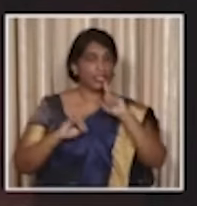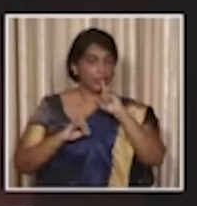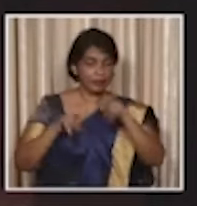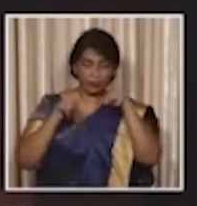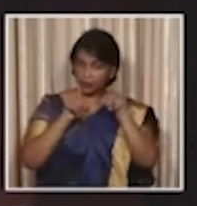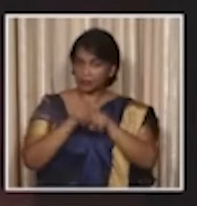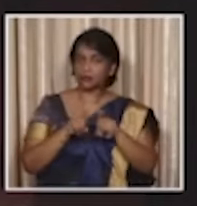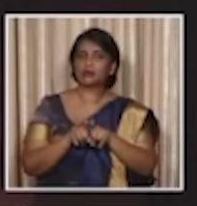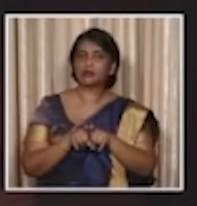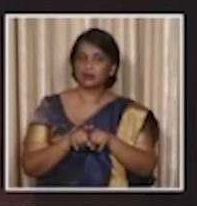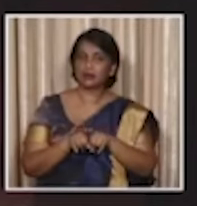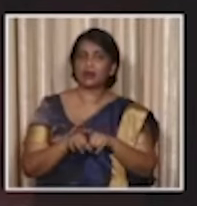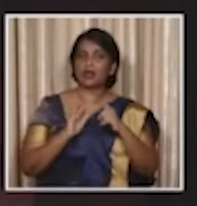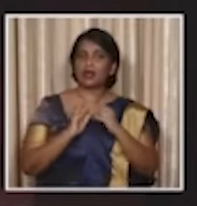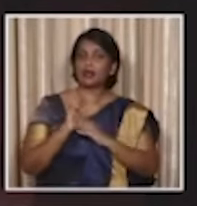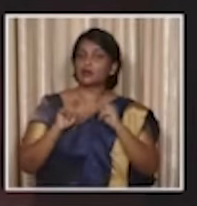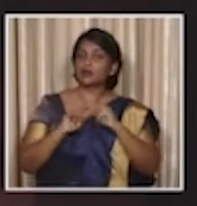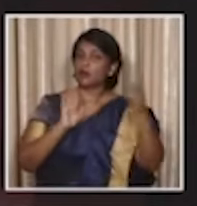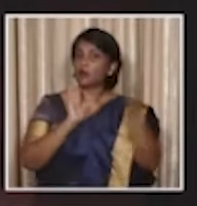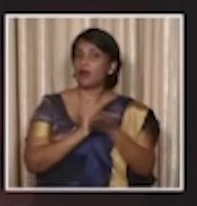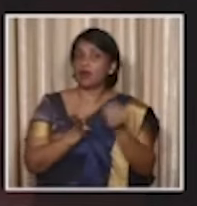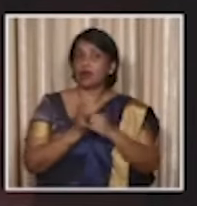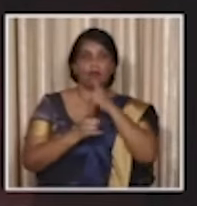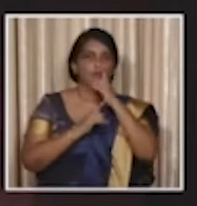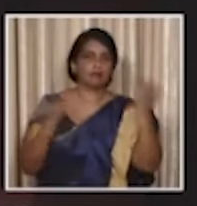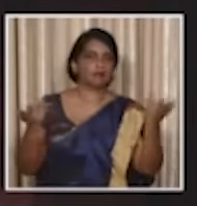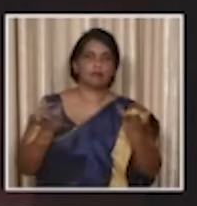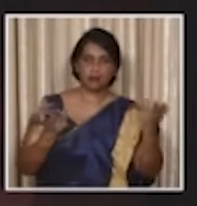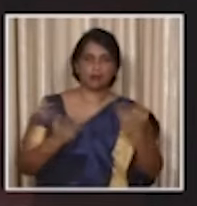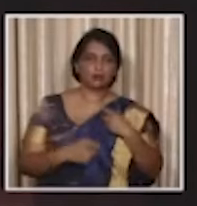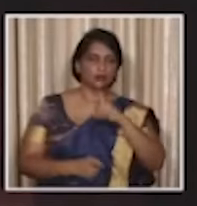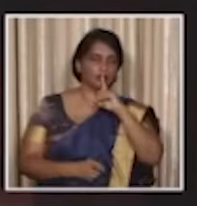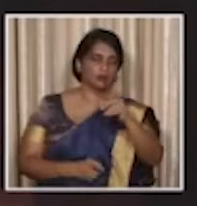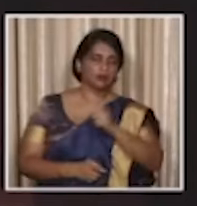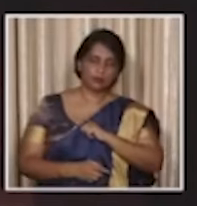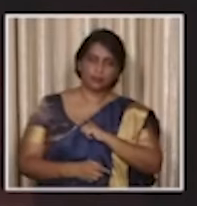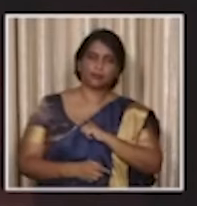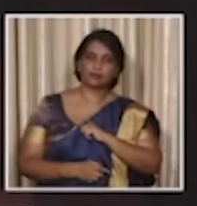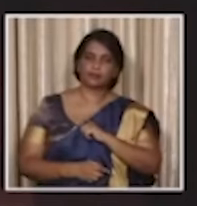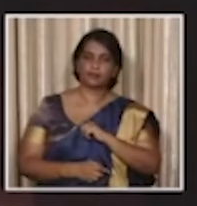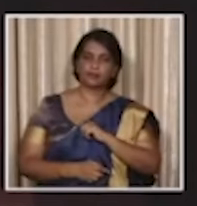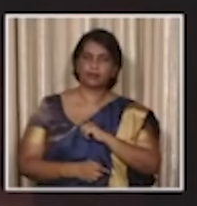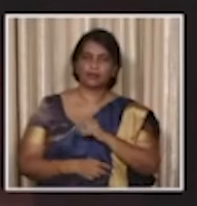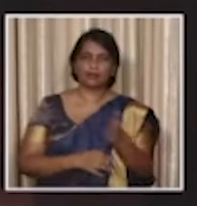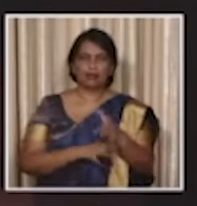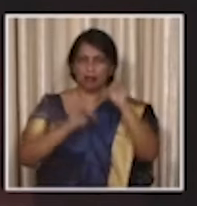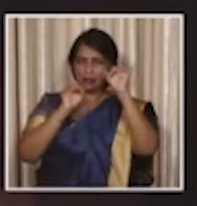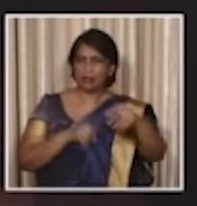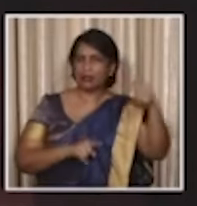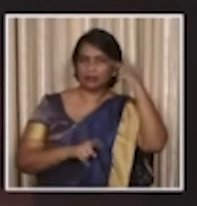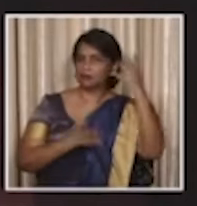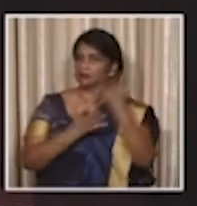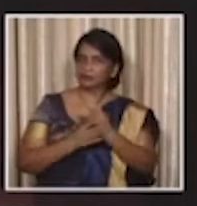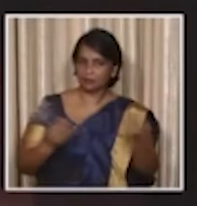කියනවා IMF එකත් එක්ක ආයේ කතා කරන්න බැහැ කියලා. මම එකක් කියන්න කැමතියි. මේ වහල් භාවෙන්